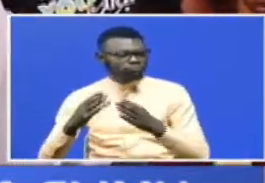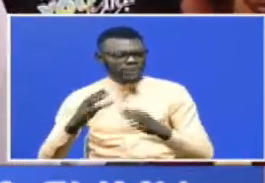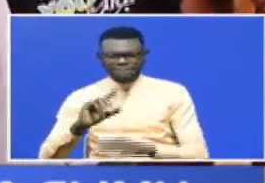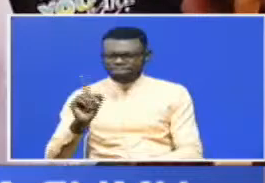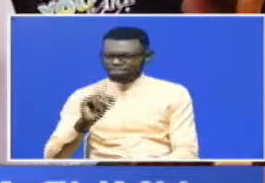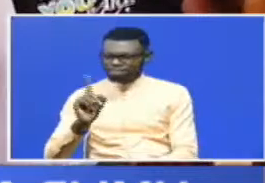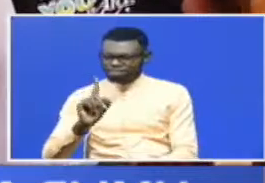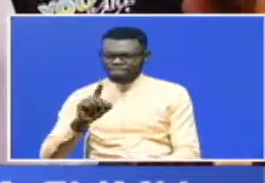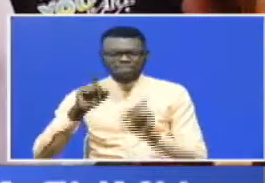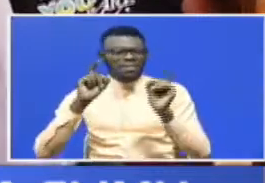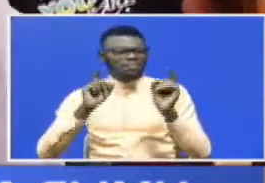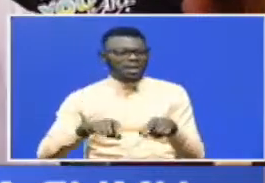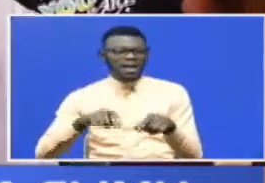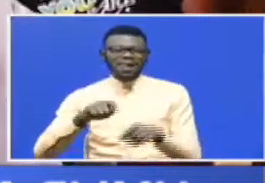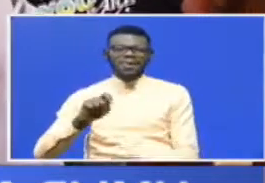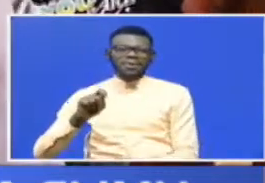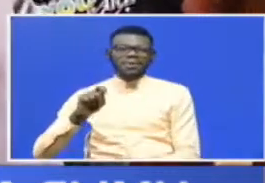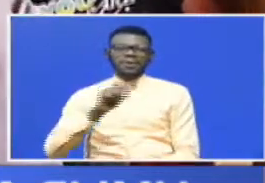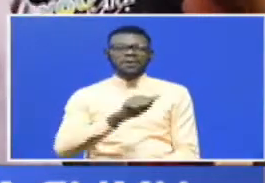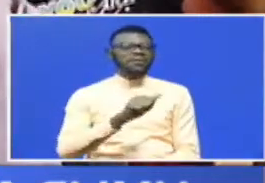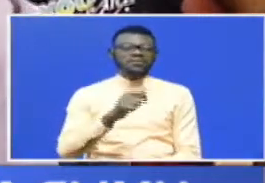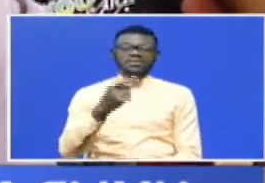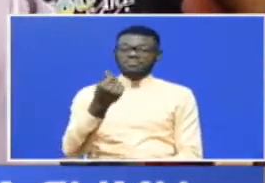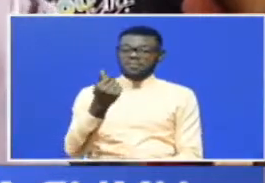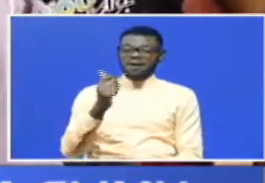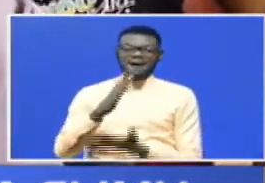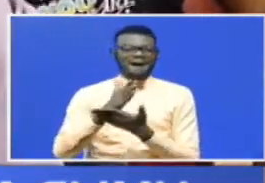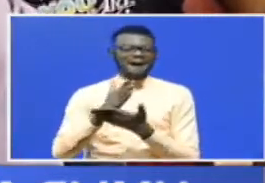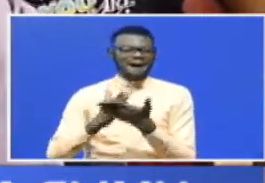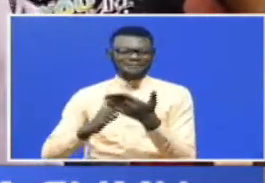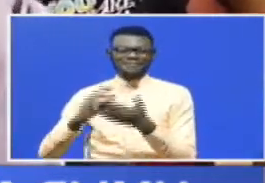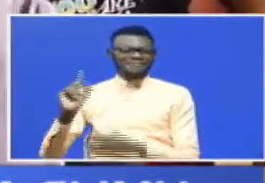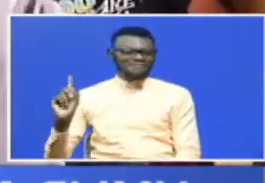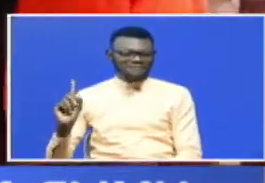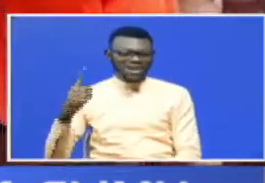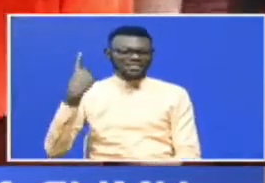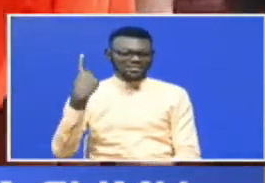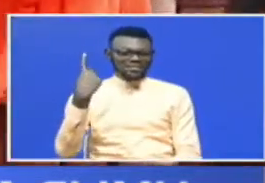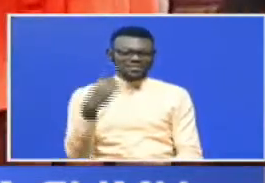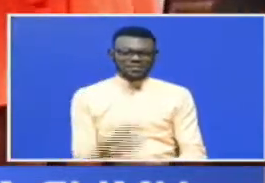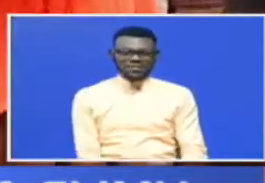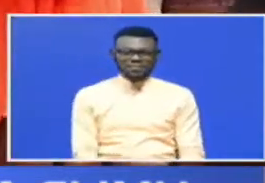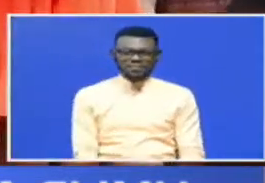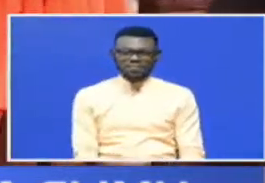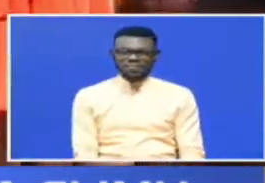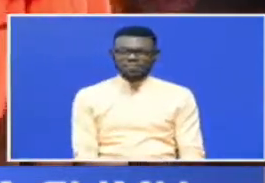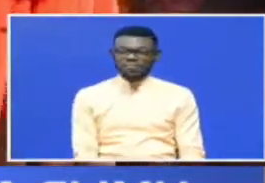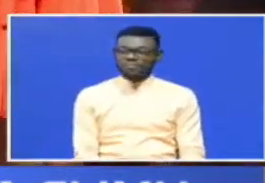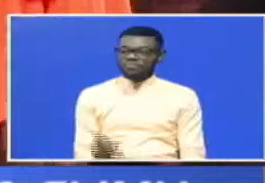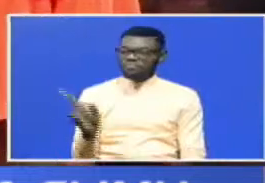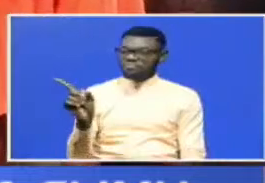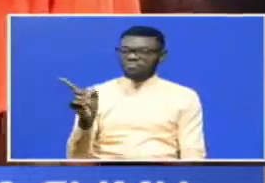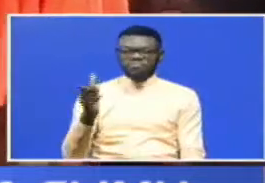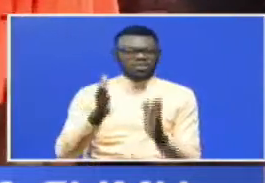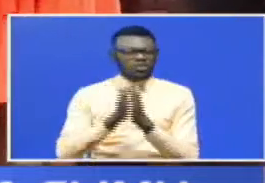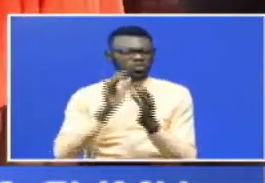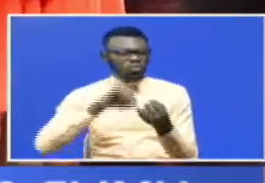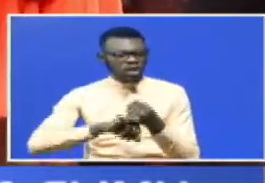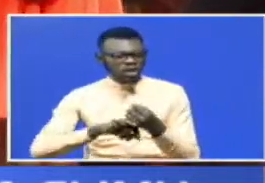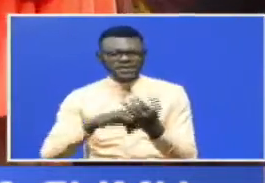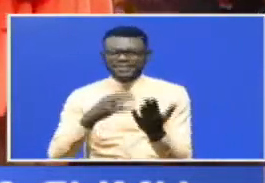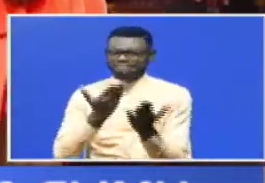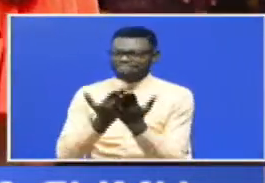mpaka walipe nusu ya ile karo ambayo anastahili kuwalipia. Kwa sasa Justin na mkewe wanaomba